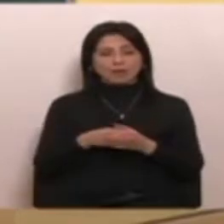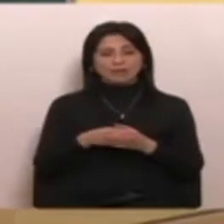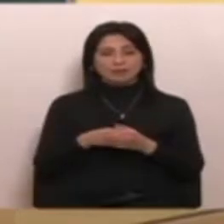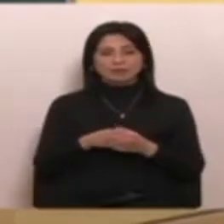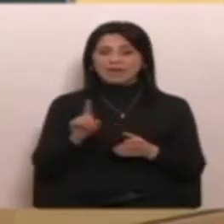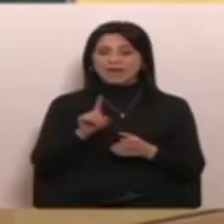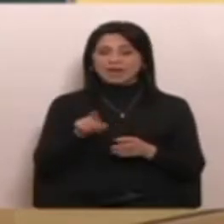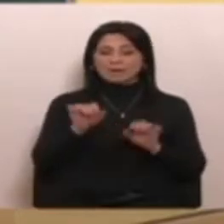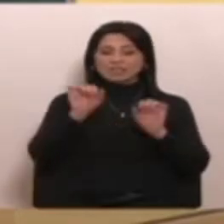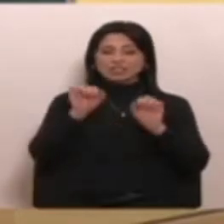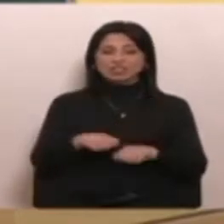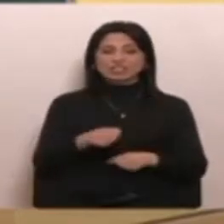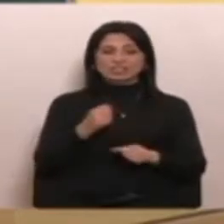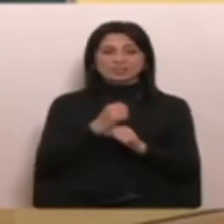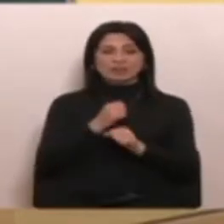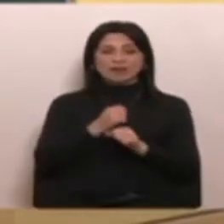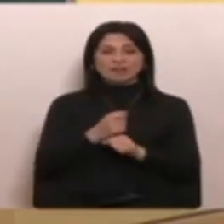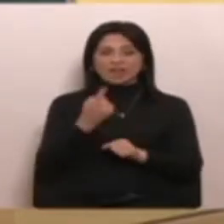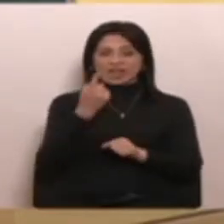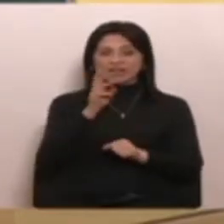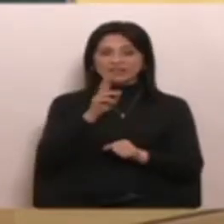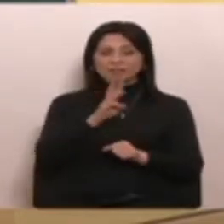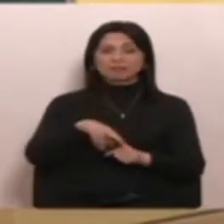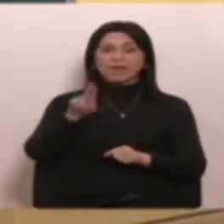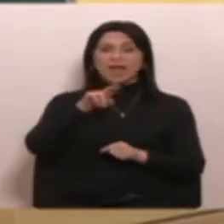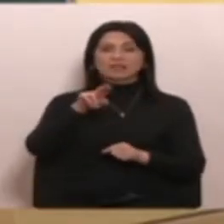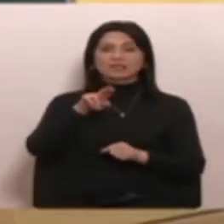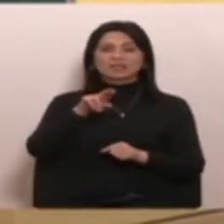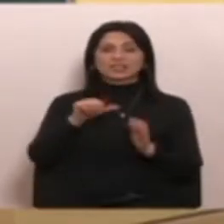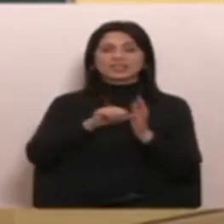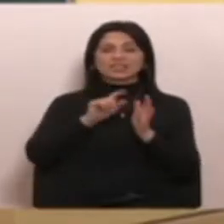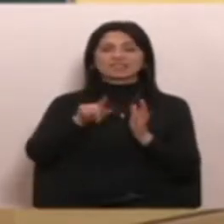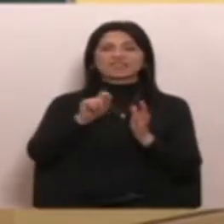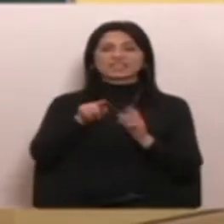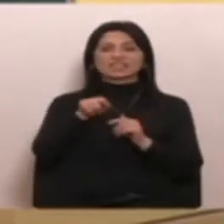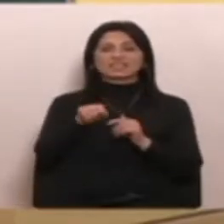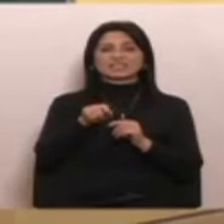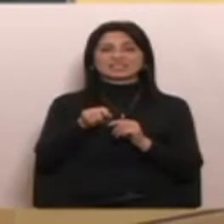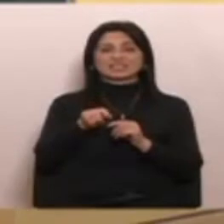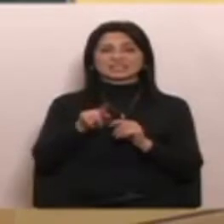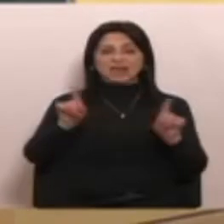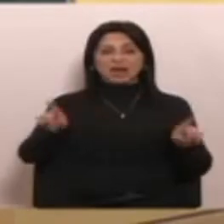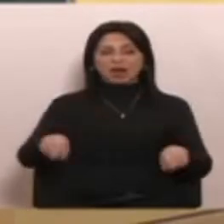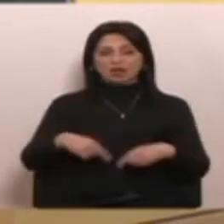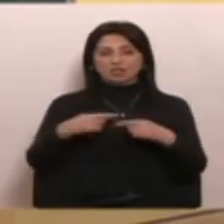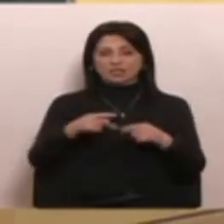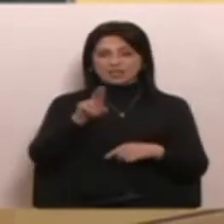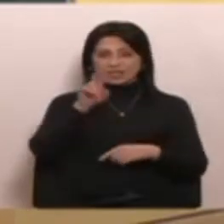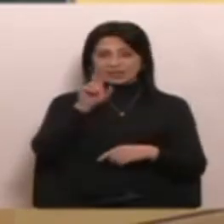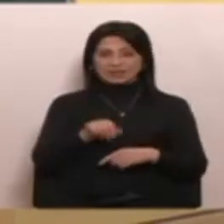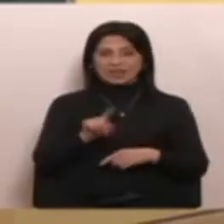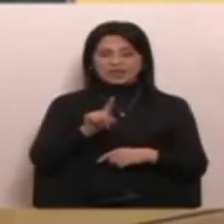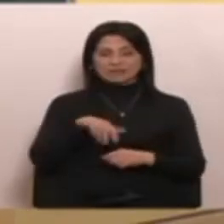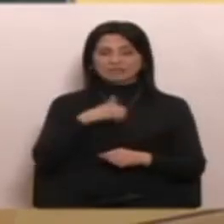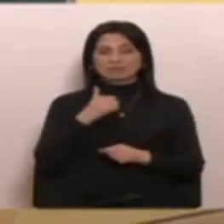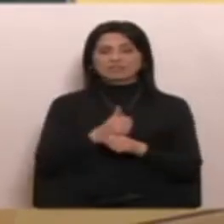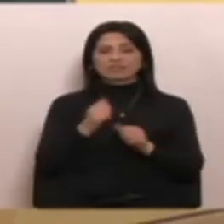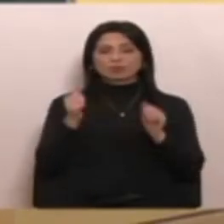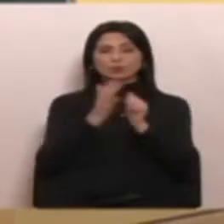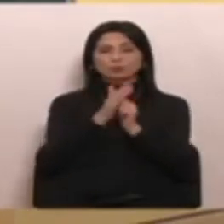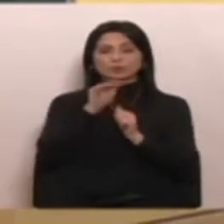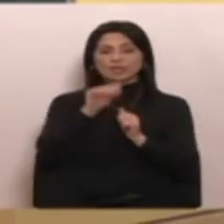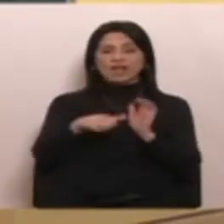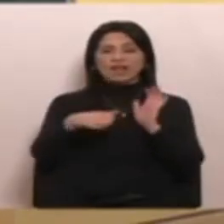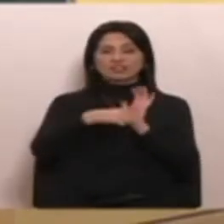რამაც შესაძლებელი გახადა 1 მილიარდამდე ინვესტიციის განხორციელება და რაც თავარია,